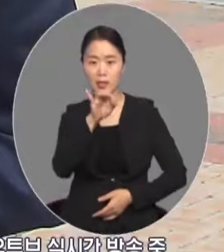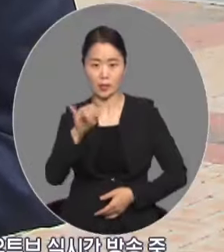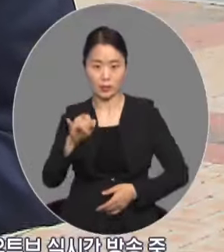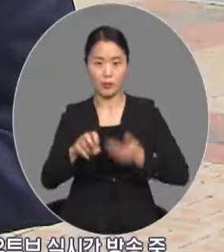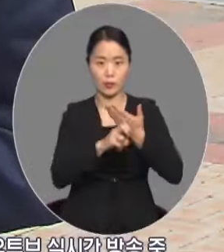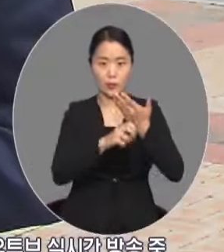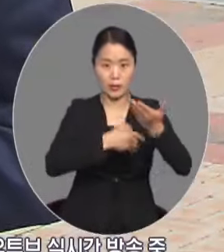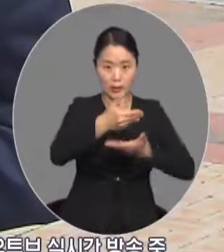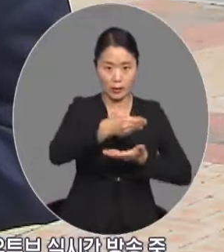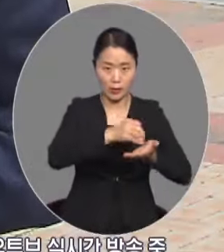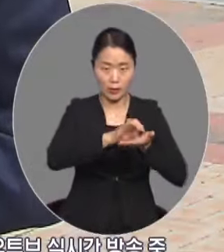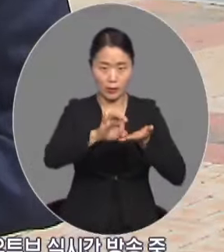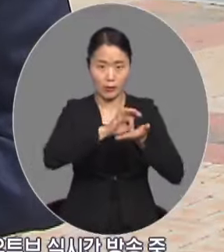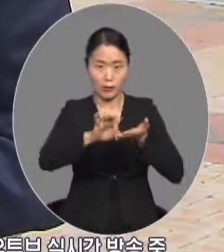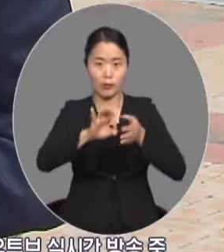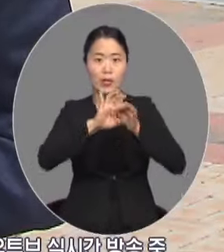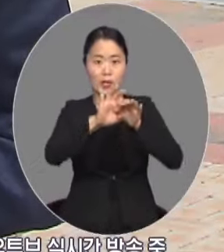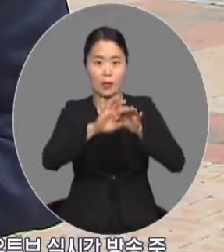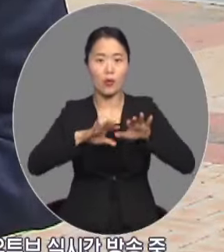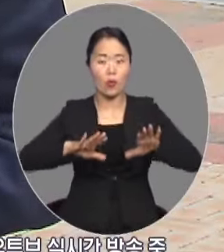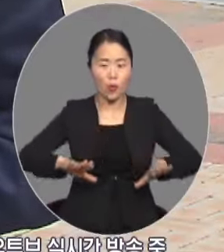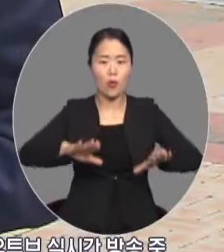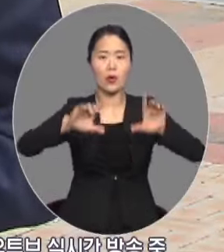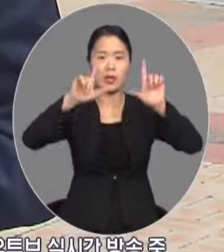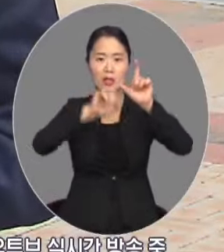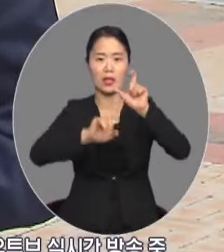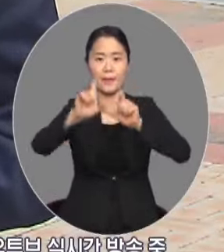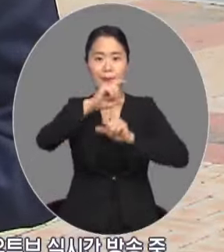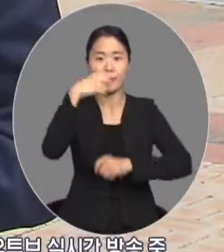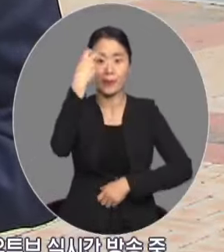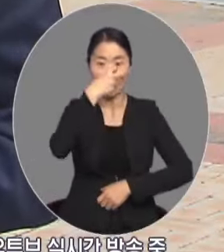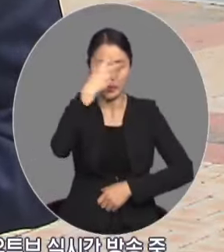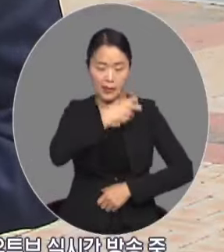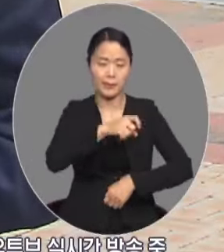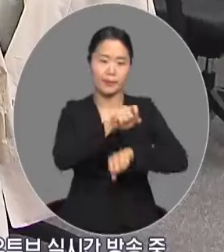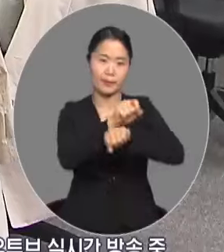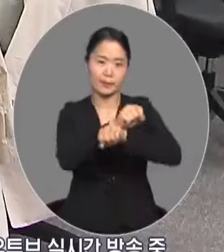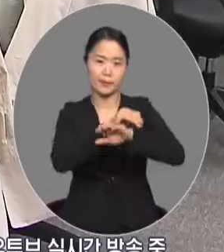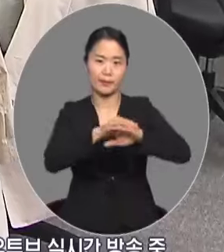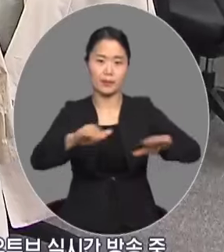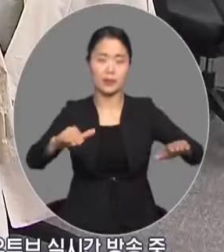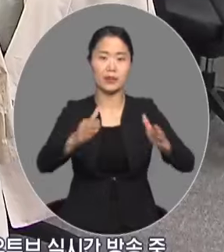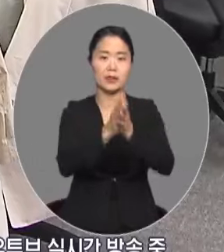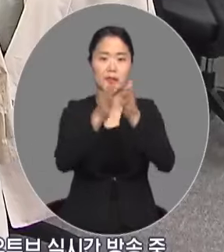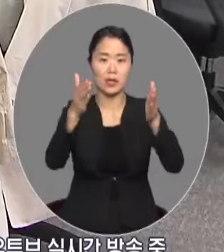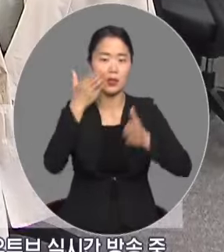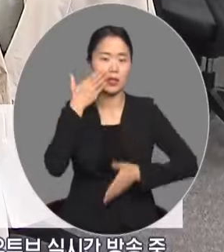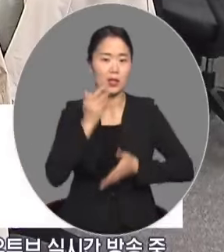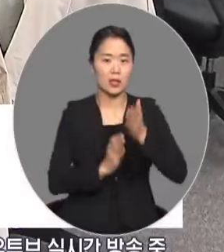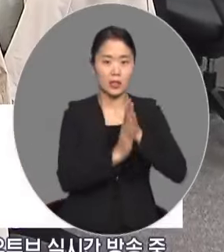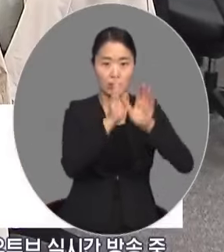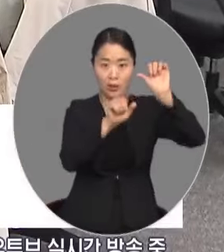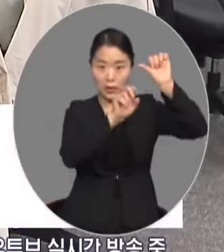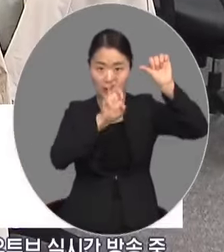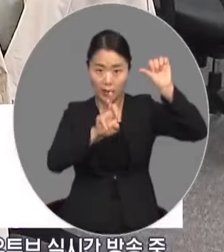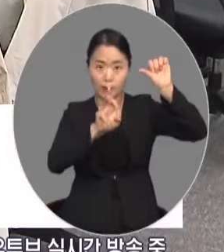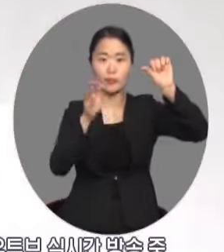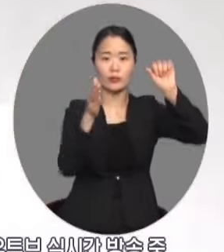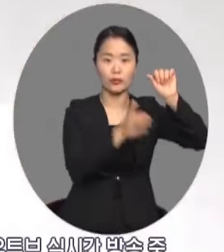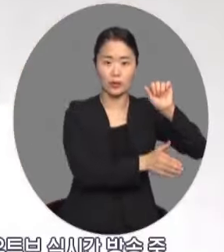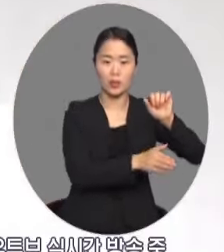관련해 올해부터는 보다 강력한 단속과 행정조치가 이루어집니다 산는 3일부터 이달